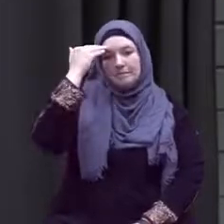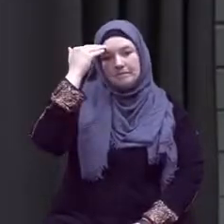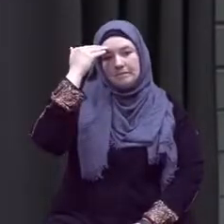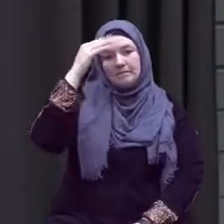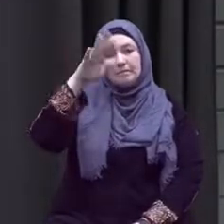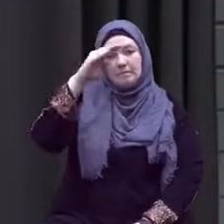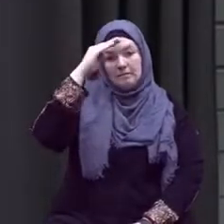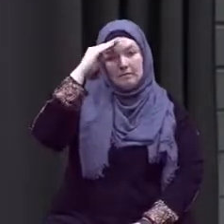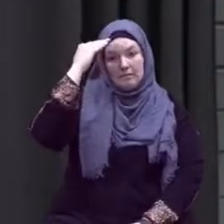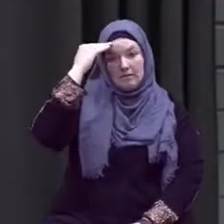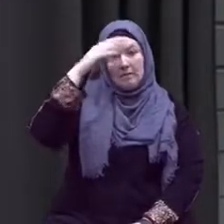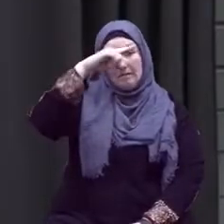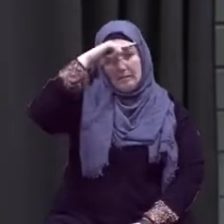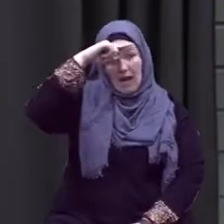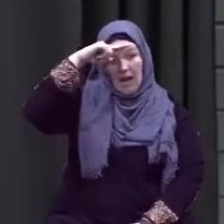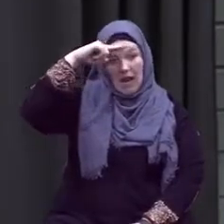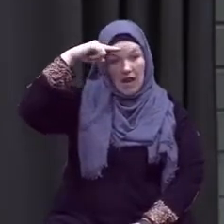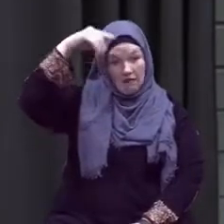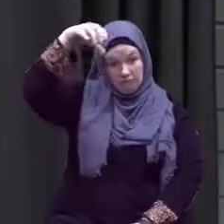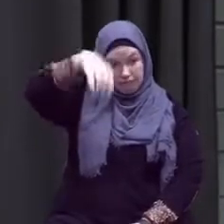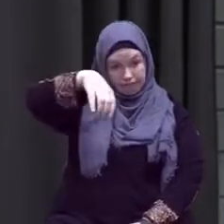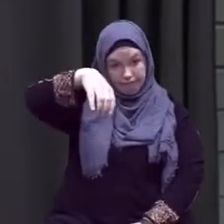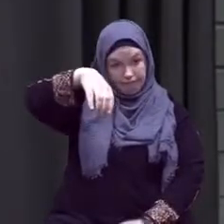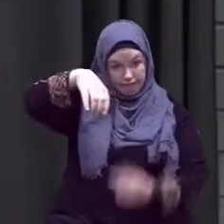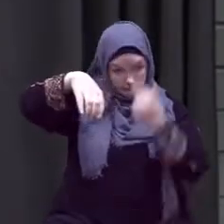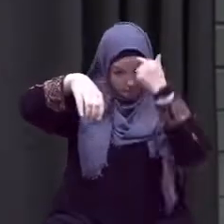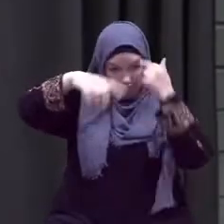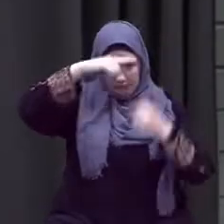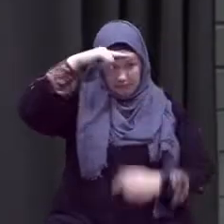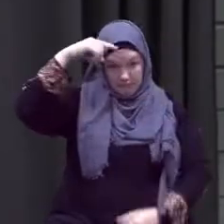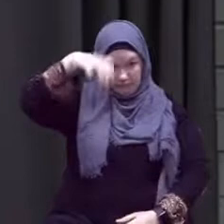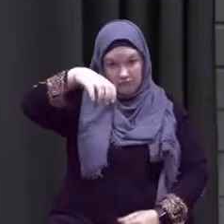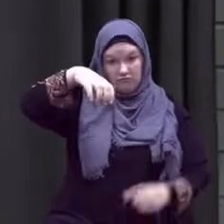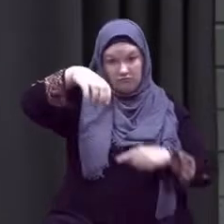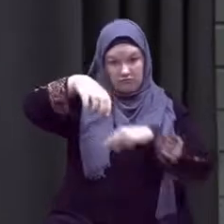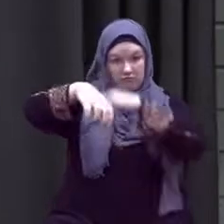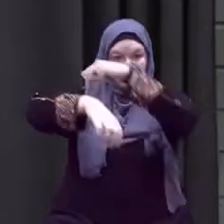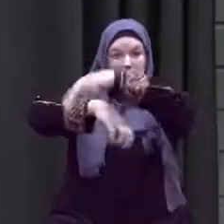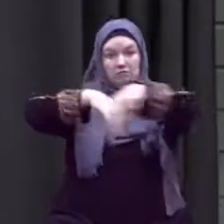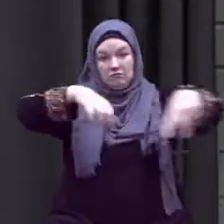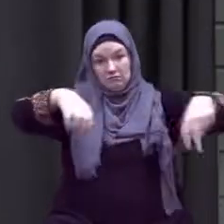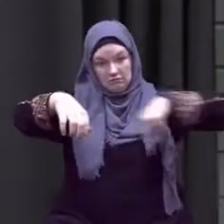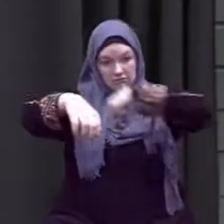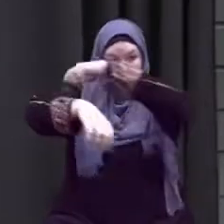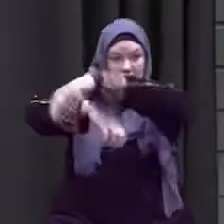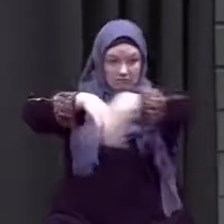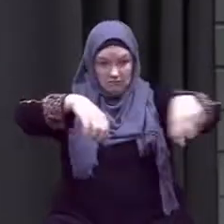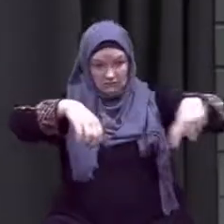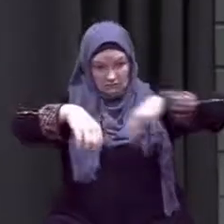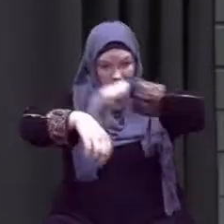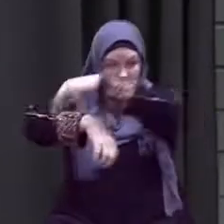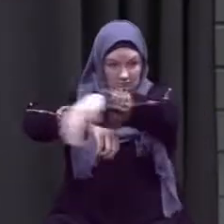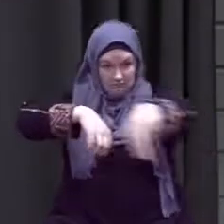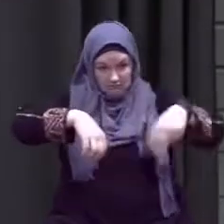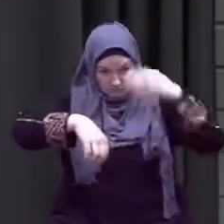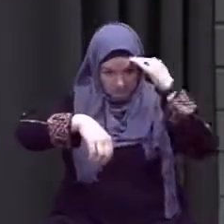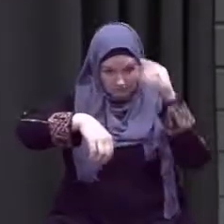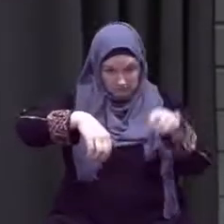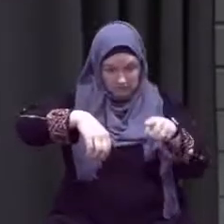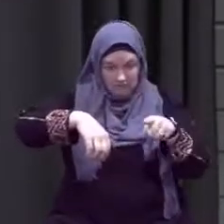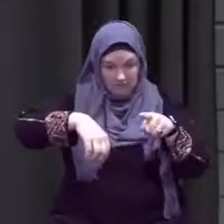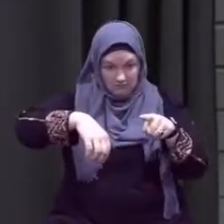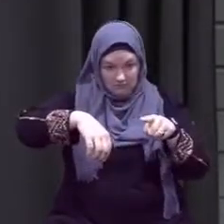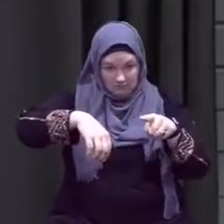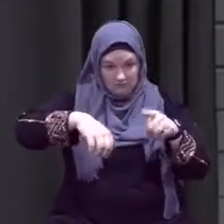العشر الأوائل من ذو الحجة. قيل يا رسول الله ولا الجهاد في سبيل الله؟ قال ولا الجهاد